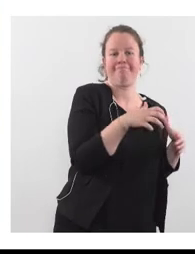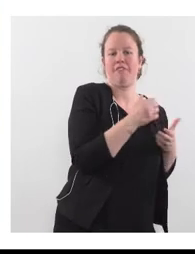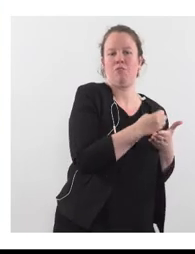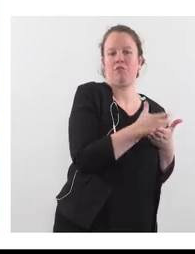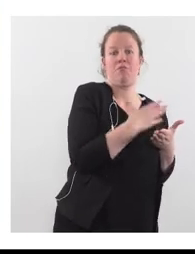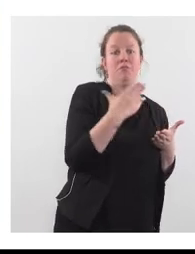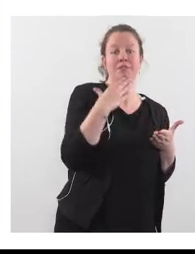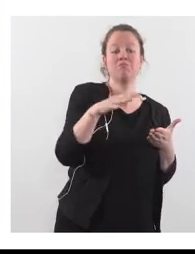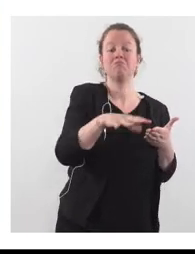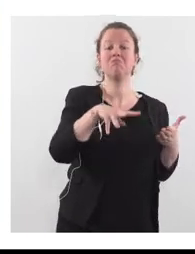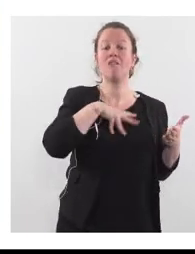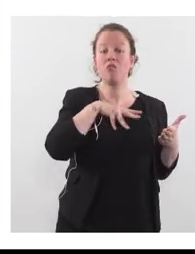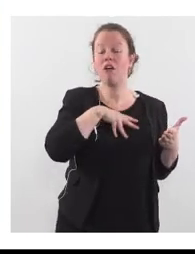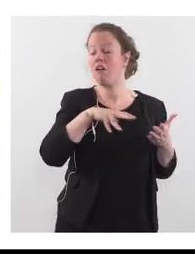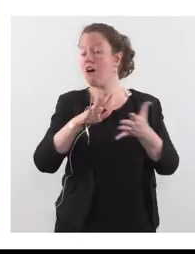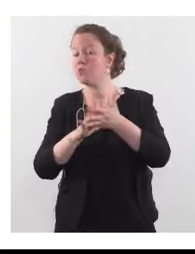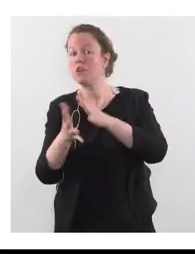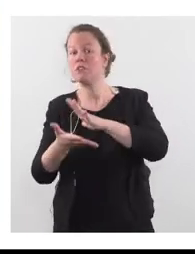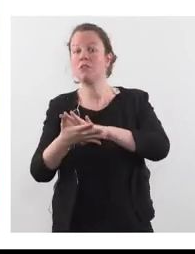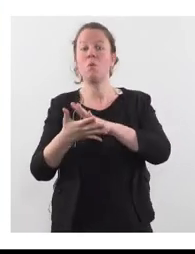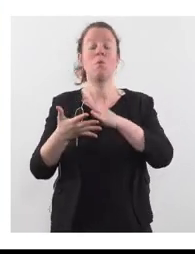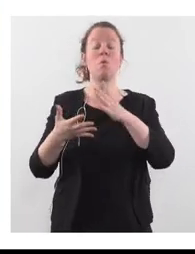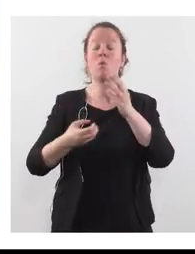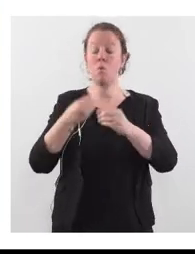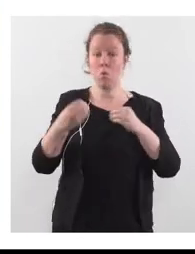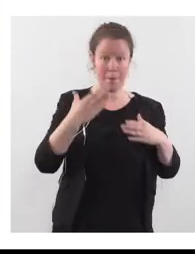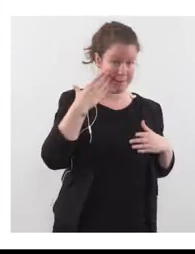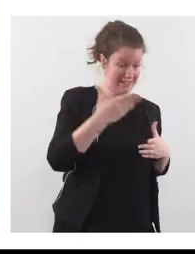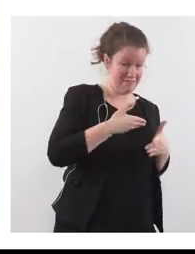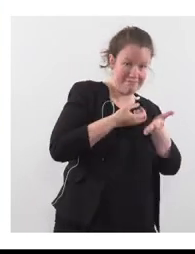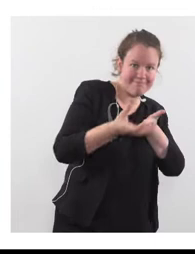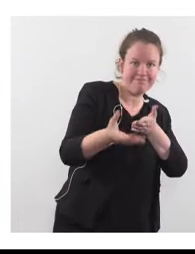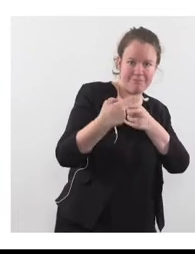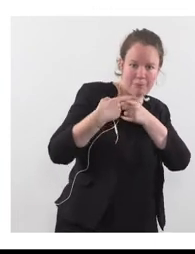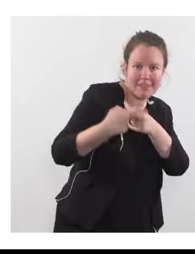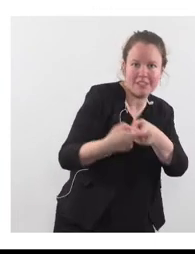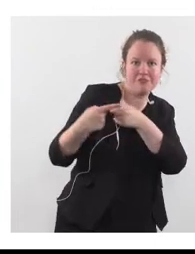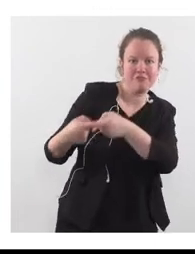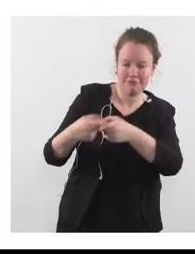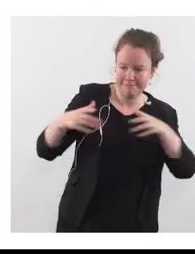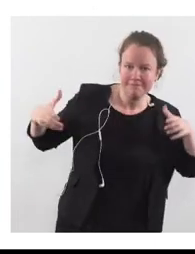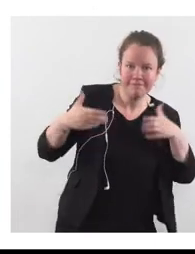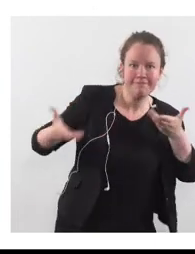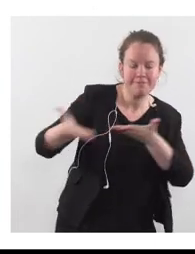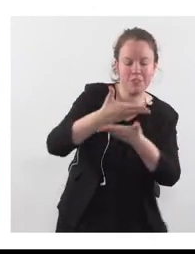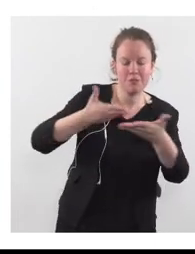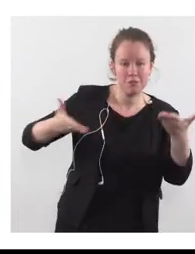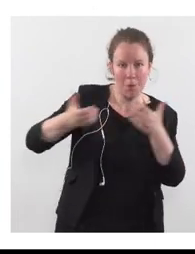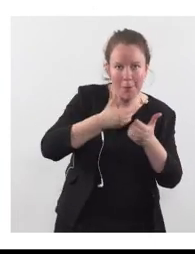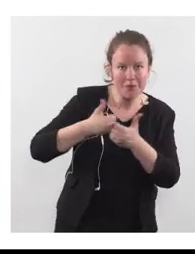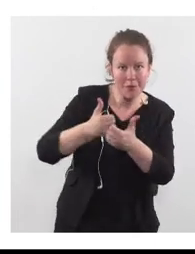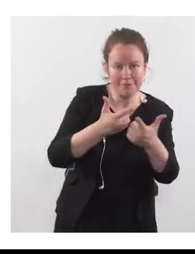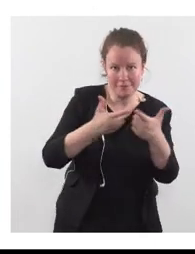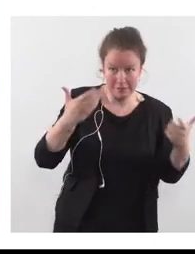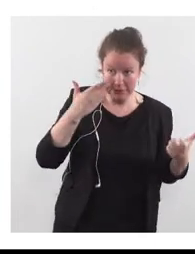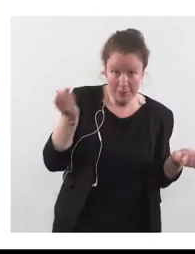sont à l'origine, à l'initiative de contentieux stratégiques, la même culture du droit à la non-discrimination de ces